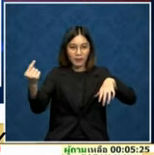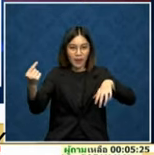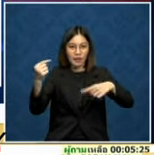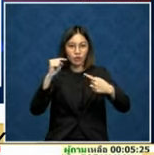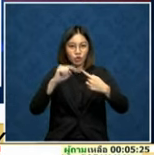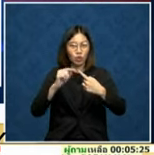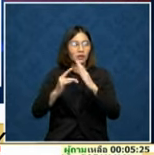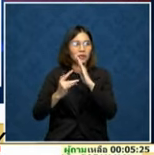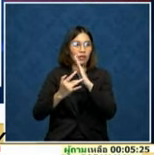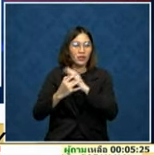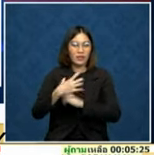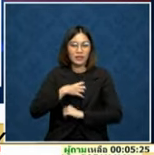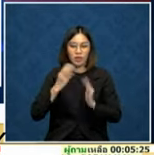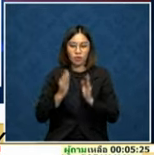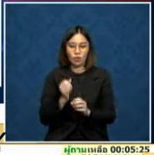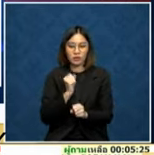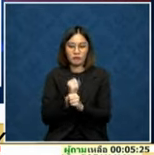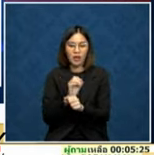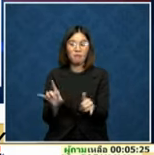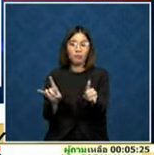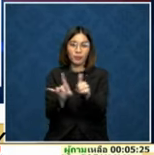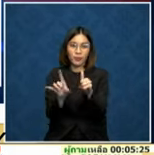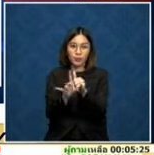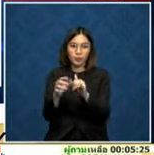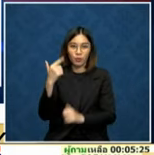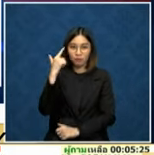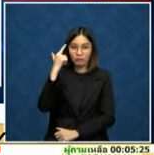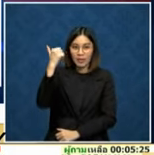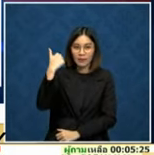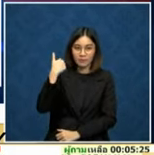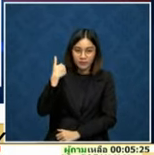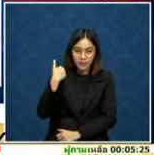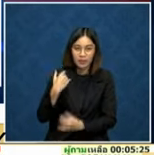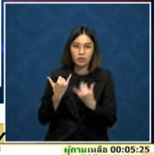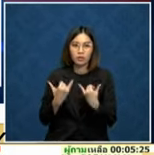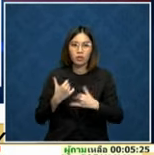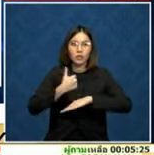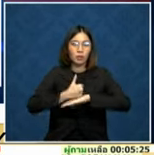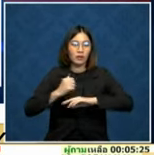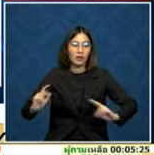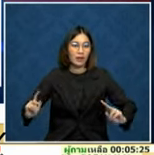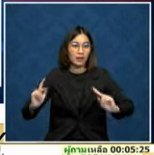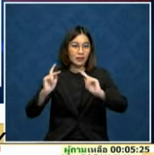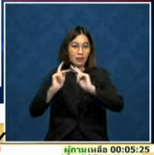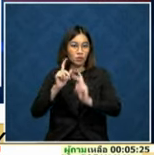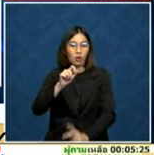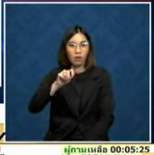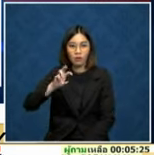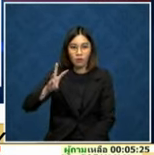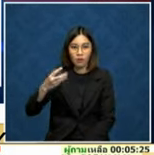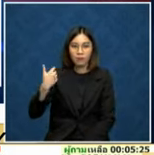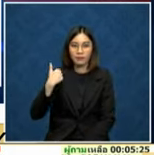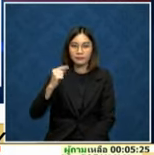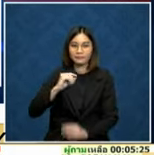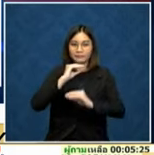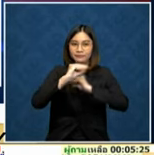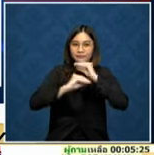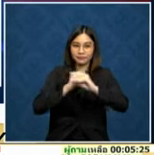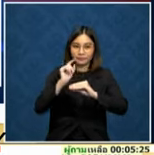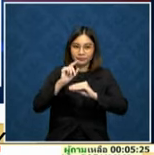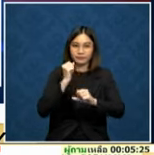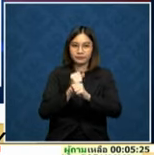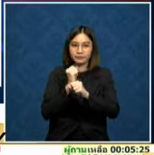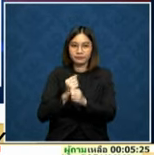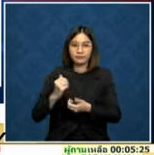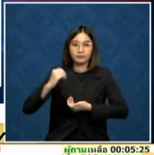ม Hight-Techเข้ตมตกบคลากรรทมคภาพปัจจุบันนี้ทัท่าน รบบริตี ป.ว.องกมีโครงการที่เราจะทำ